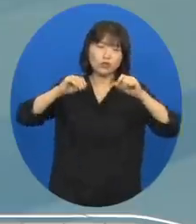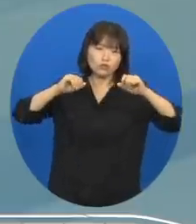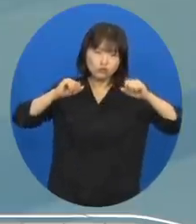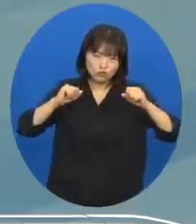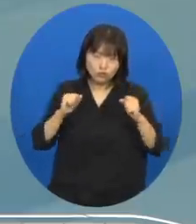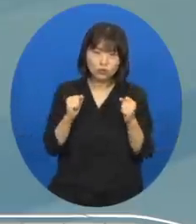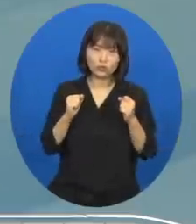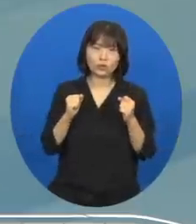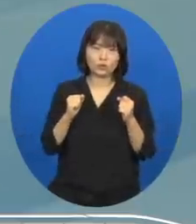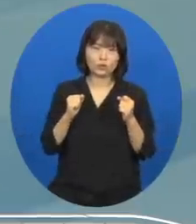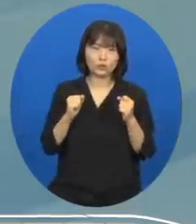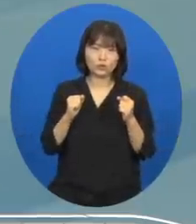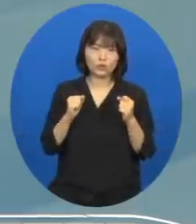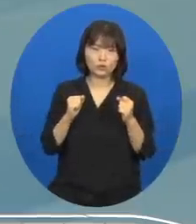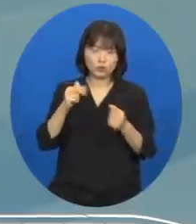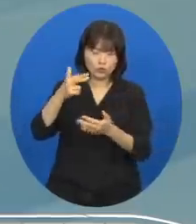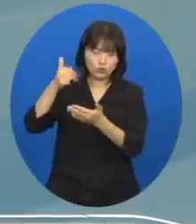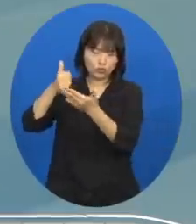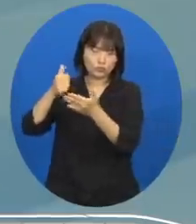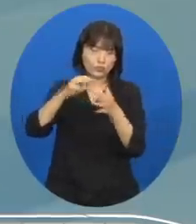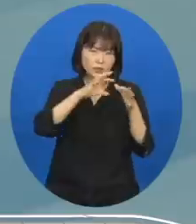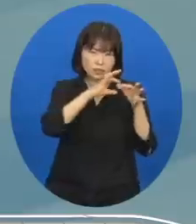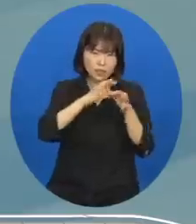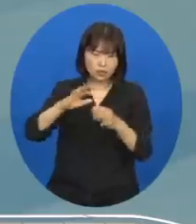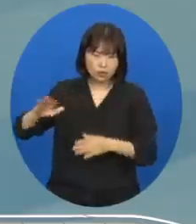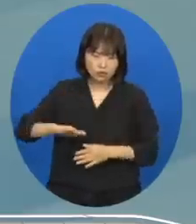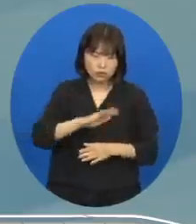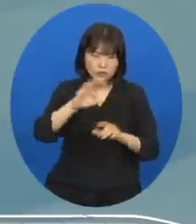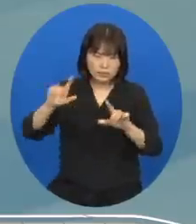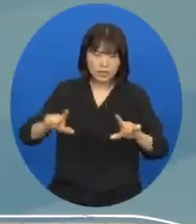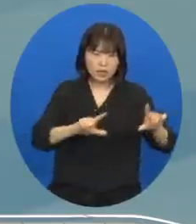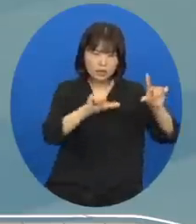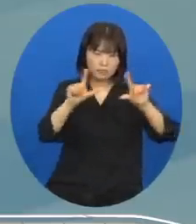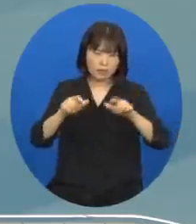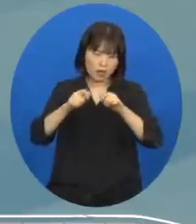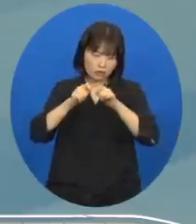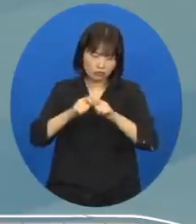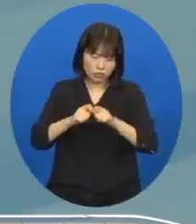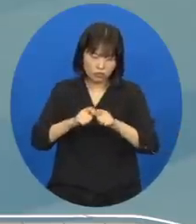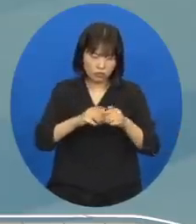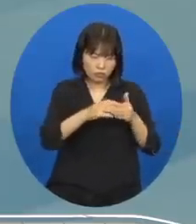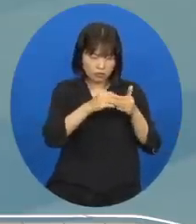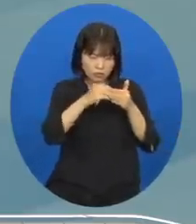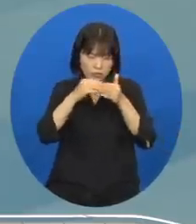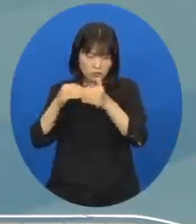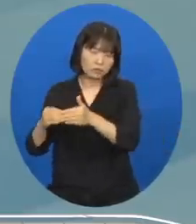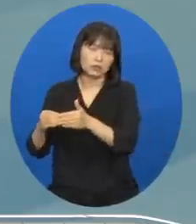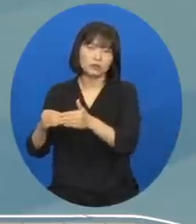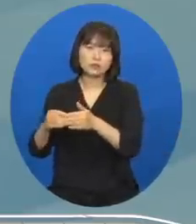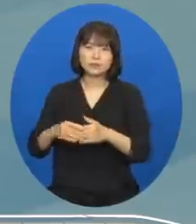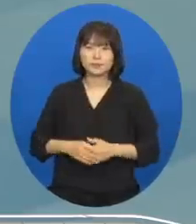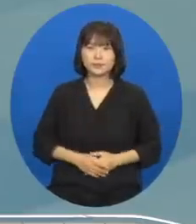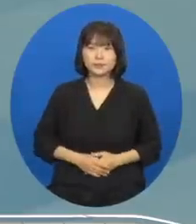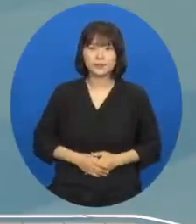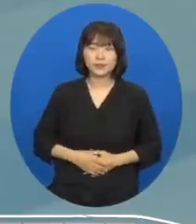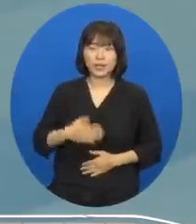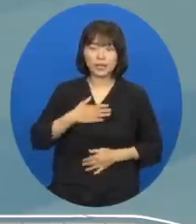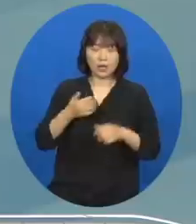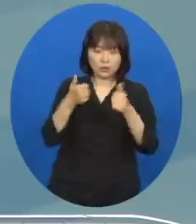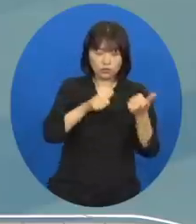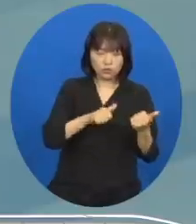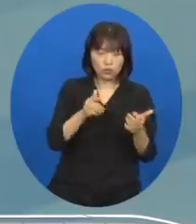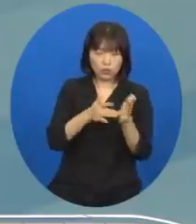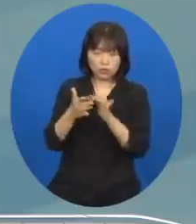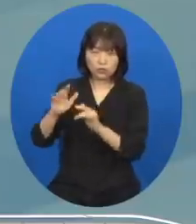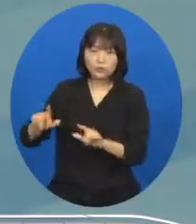순종하면서 주님은 계속해서 우리의 삶에 구체적으로 우리를 이끌어 가시는 거예요. 나는 죽고 예수로